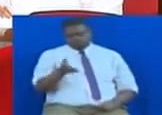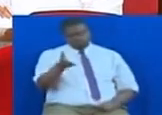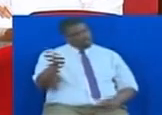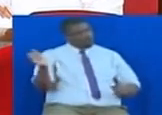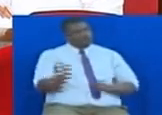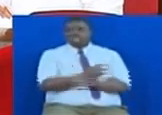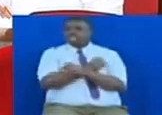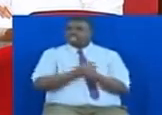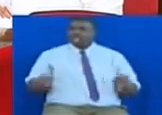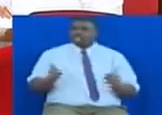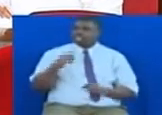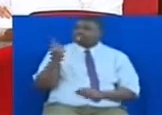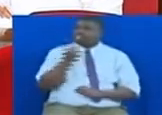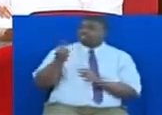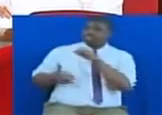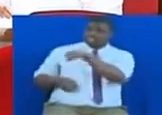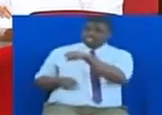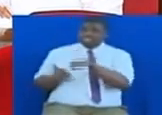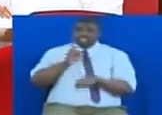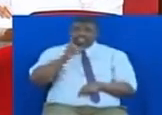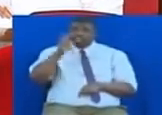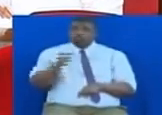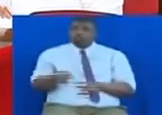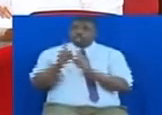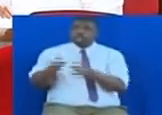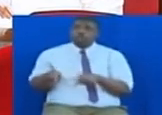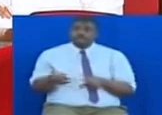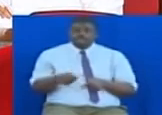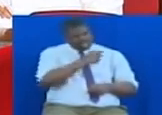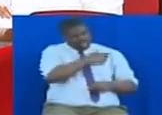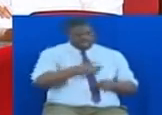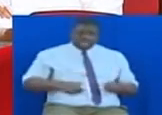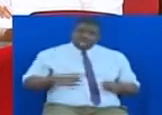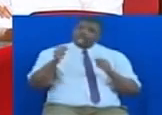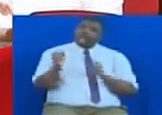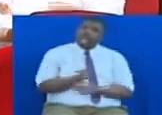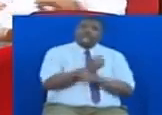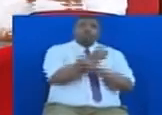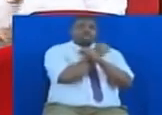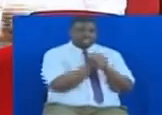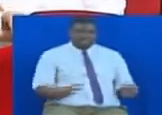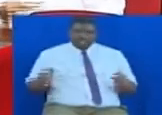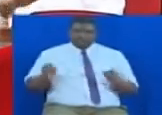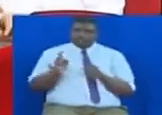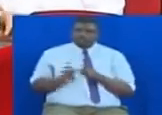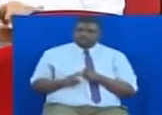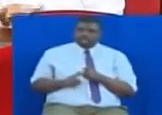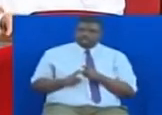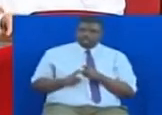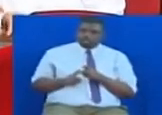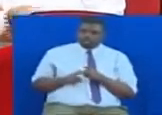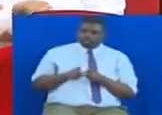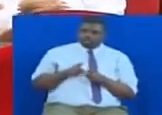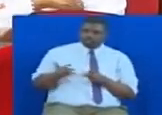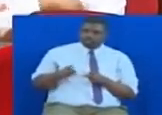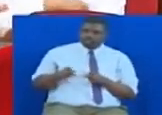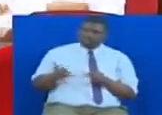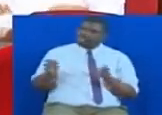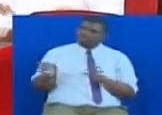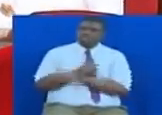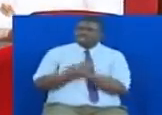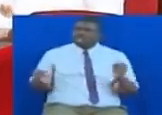hili haiwezekani kila mtu akawa rais. Haiwezekani. Hata tungepewa kila mmoja siku moja awe rais wa nchi,